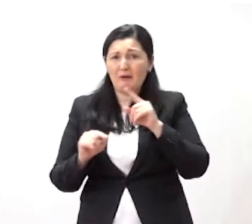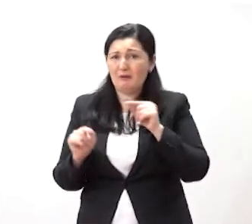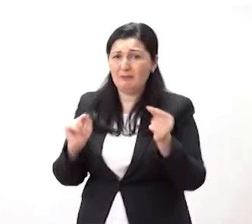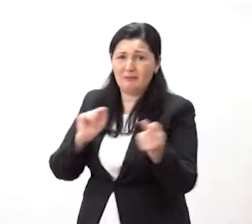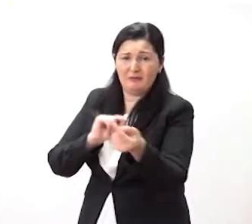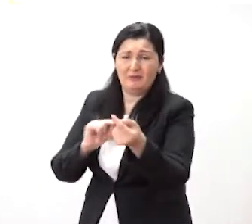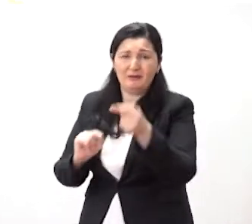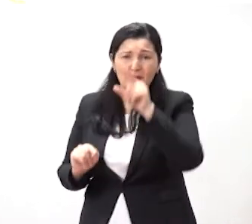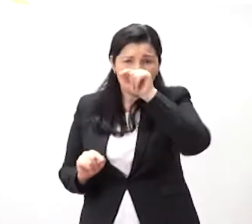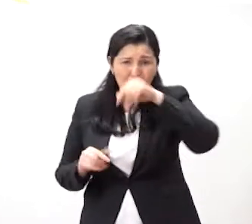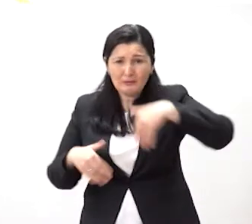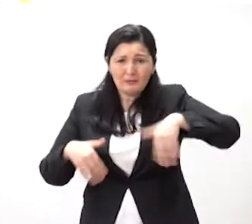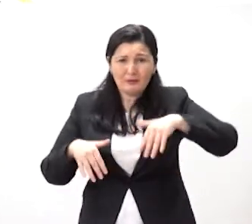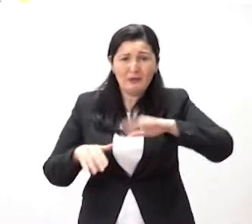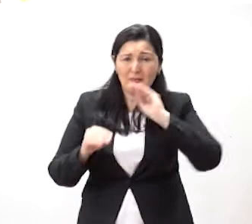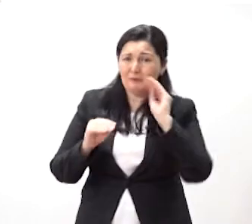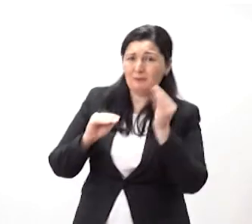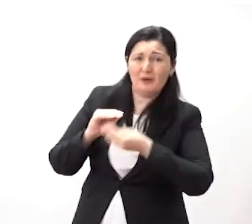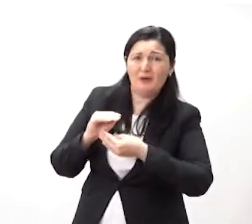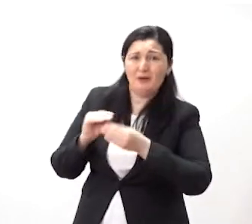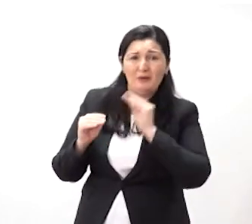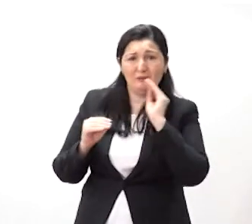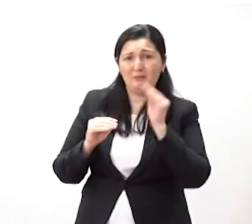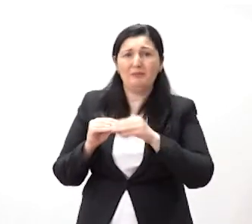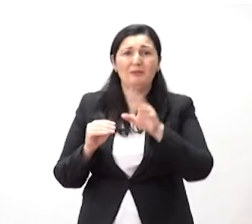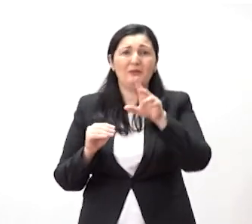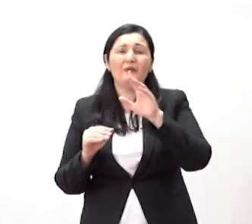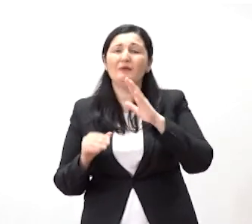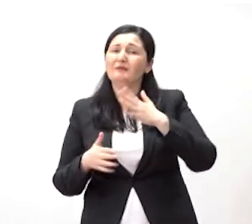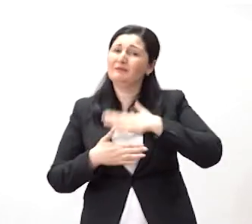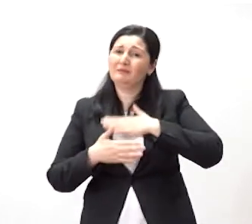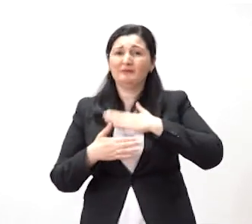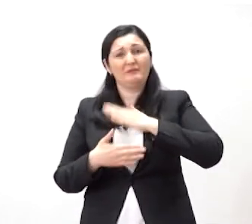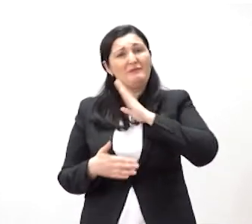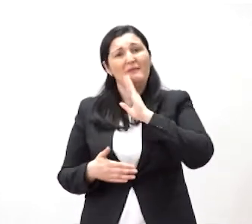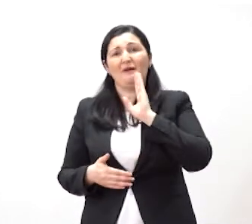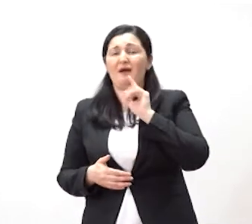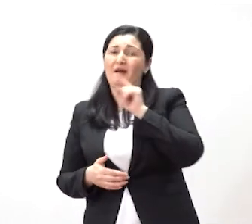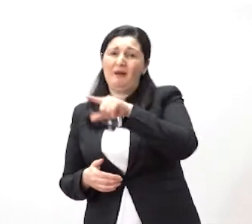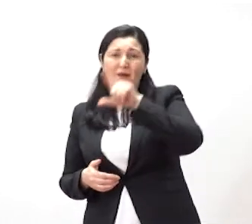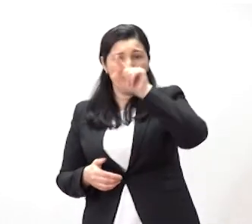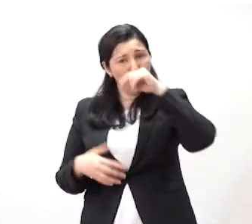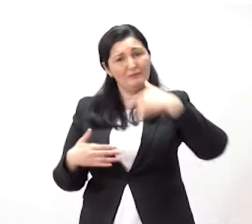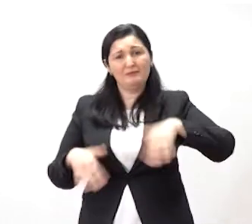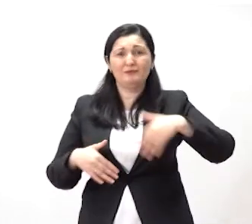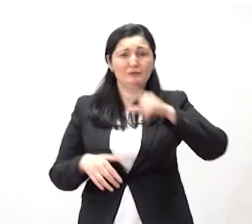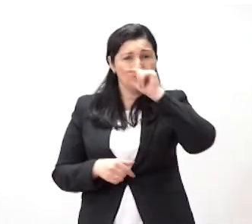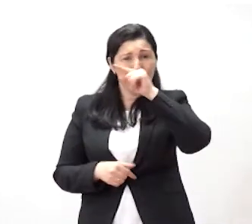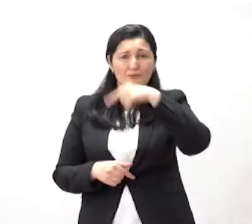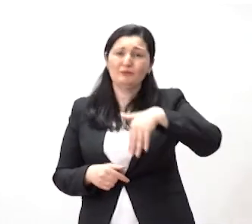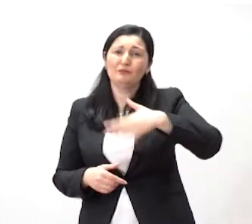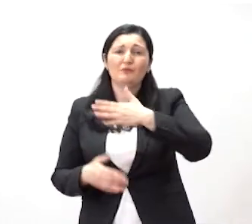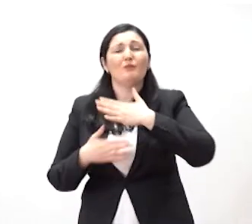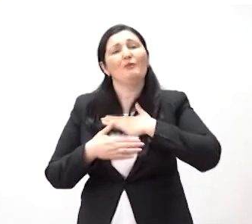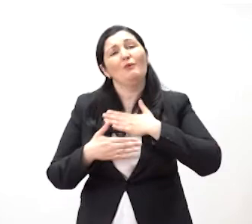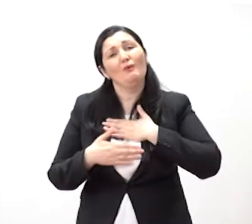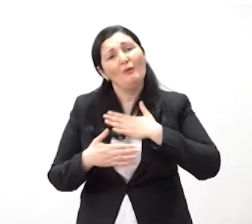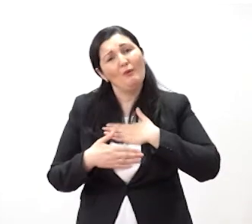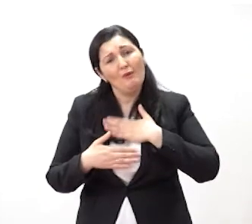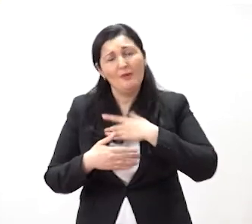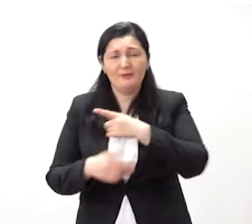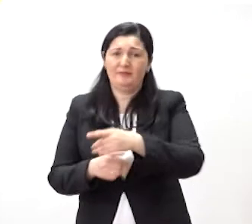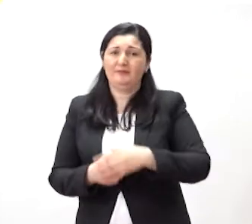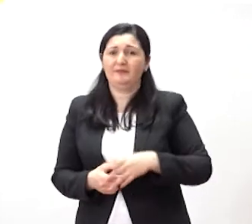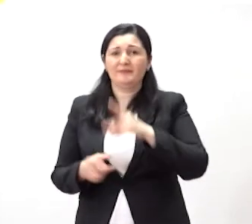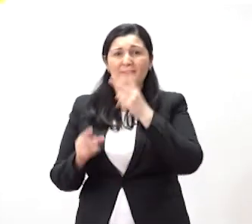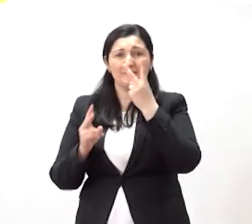مرغ مرجان پنهان شدند. آچه ما همین مرغ مرجان است. چی چی کردن